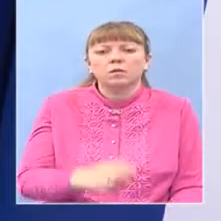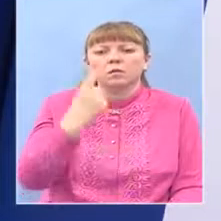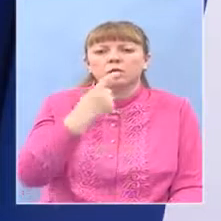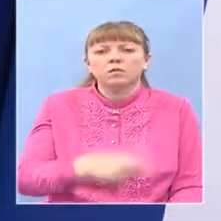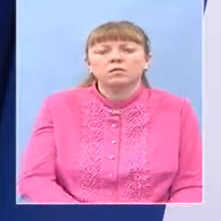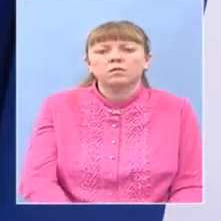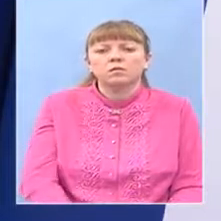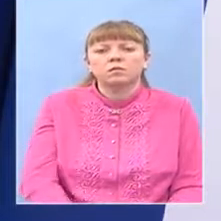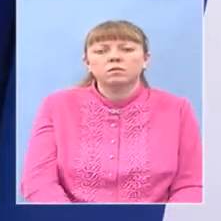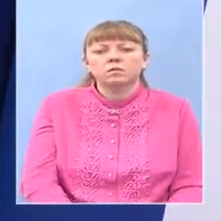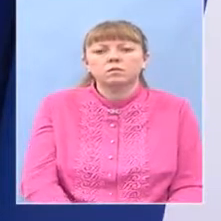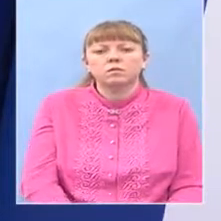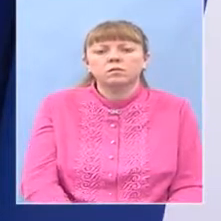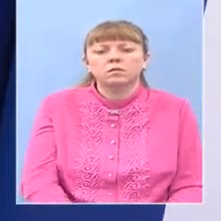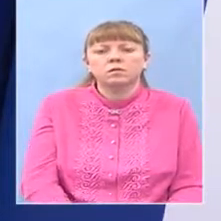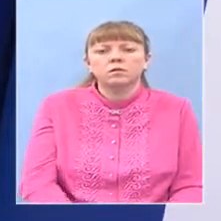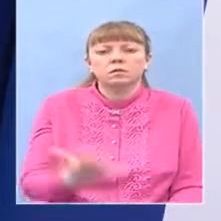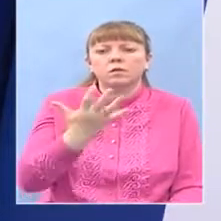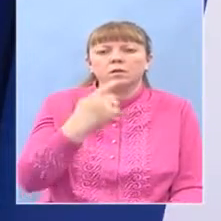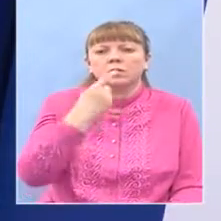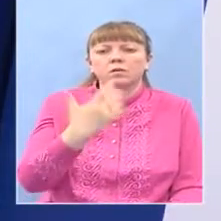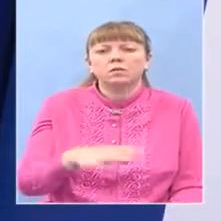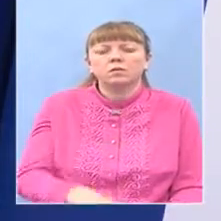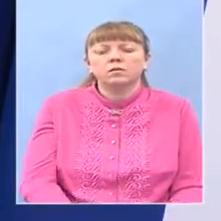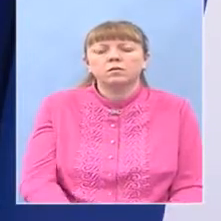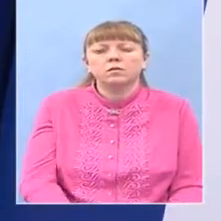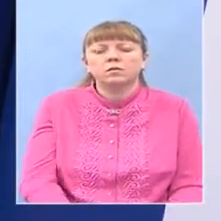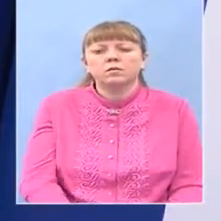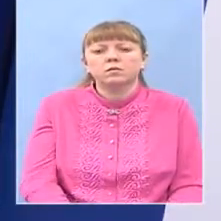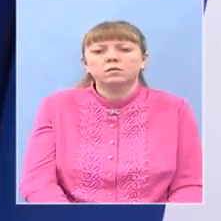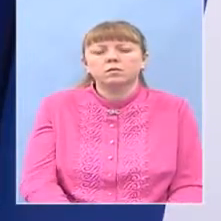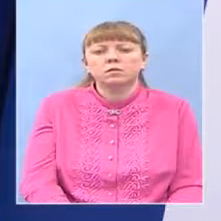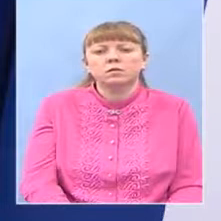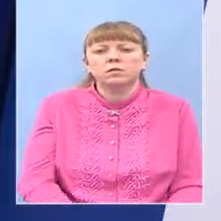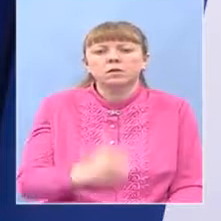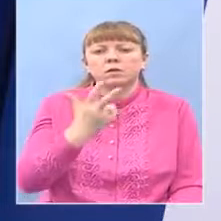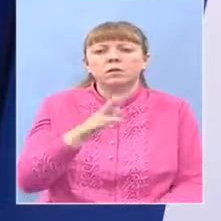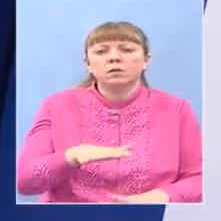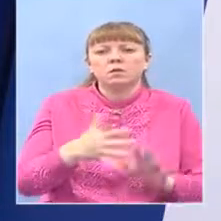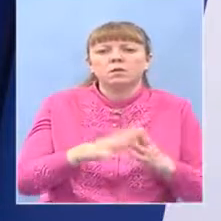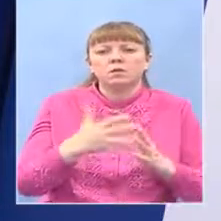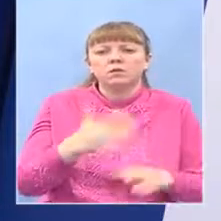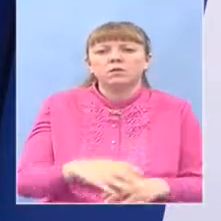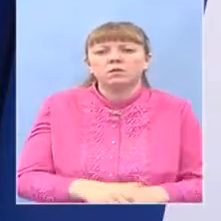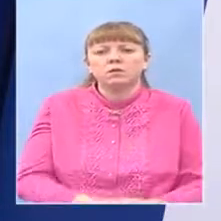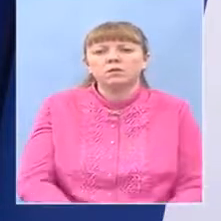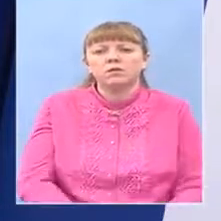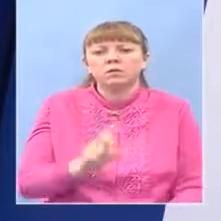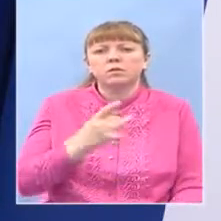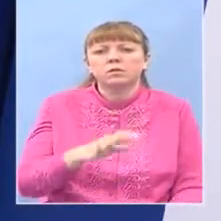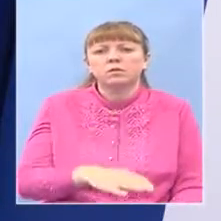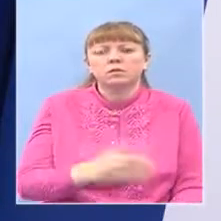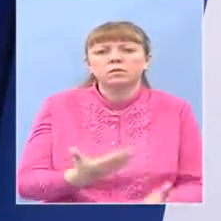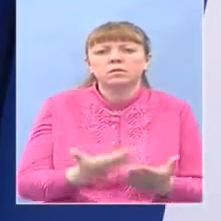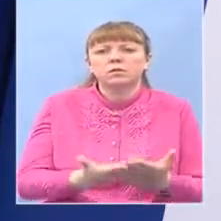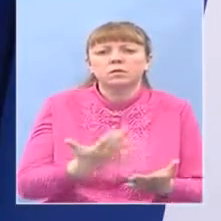организации. Мы открыли 5 организаций сейчас. При этом 3 из них в сельской местности. То есть вот, ну, как бы вот эти индикаторы, mm-hmm. они